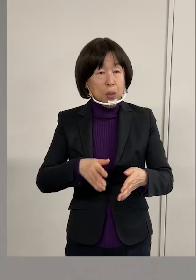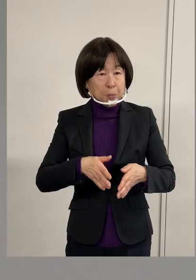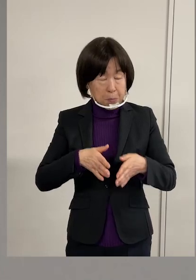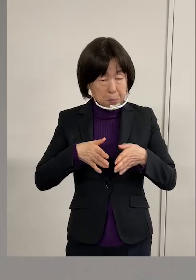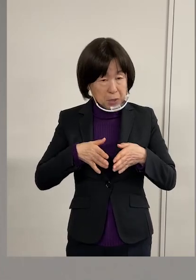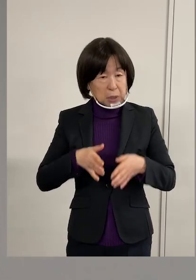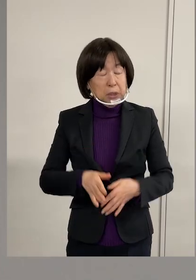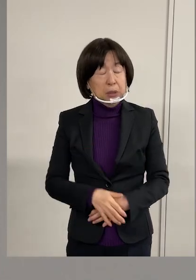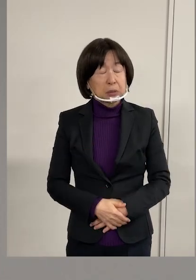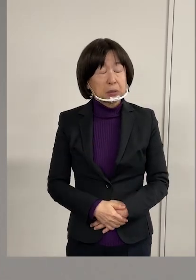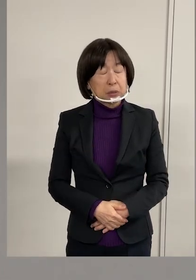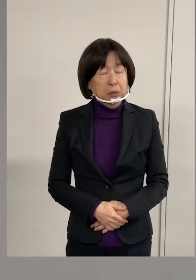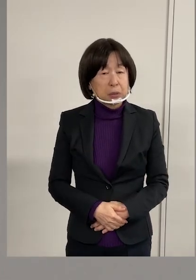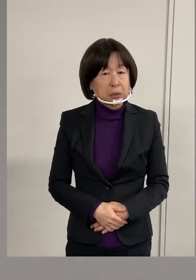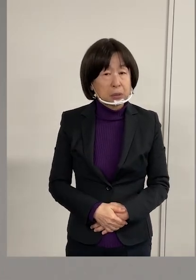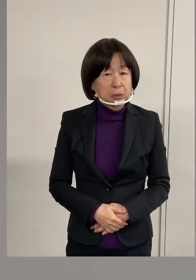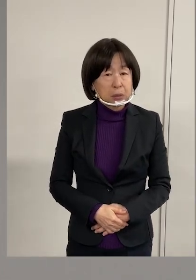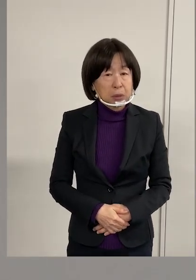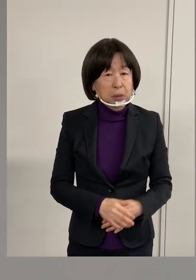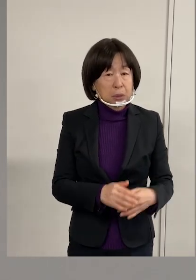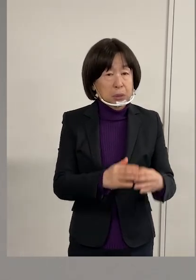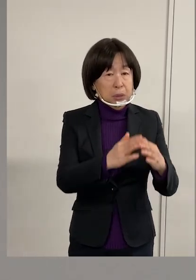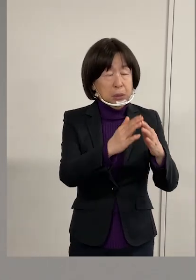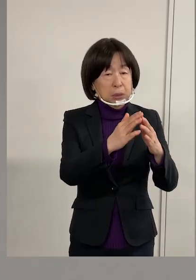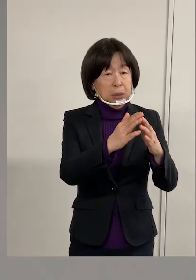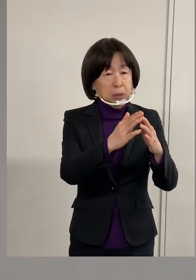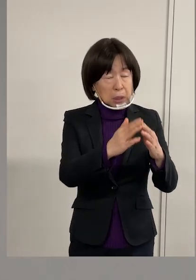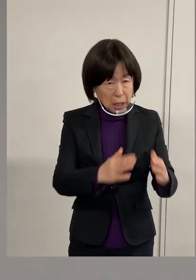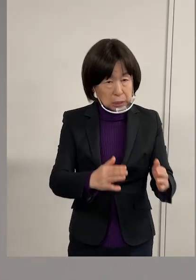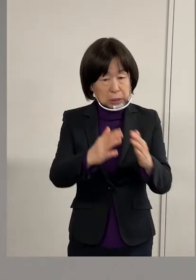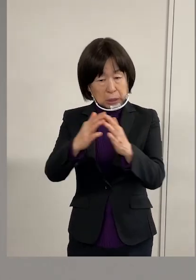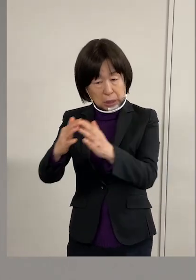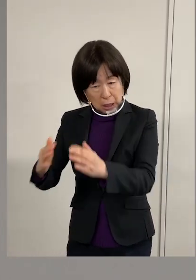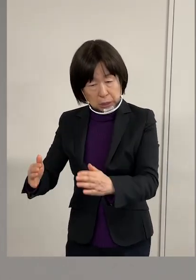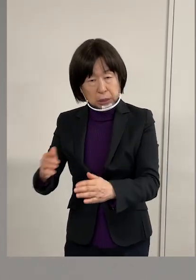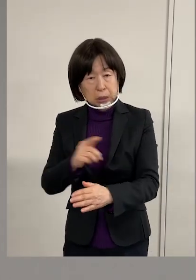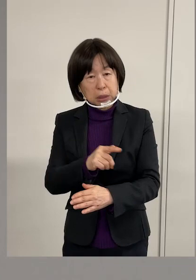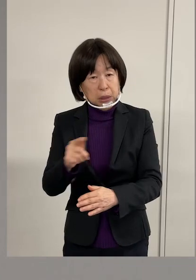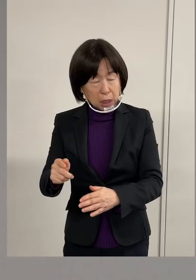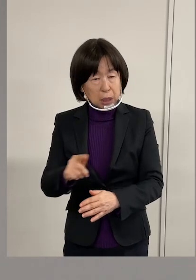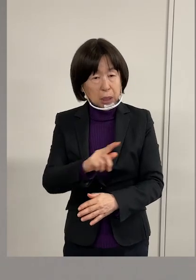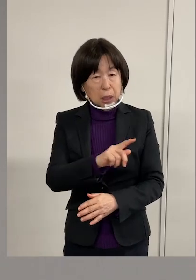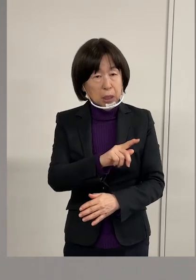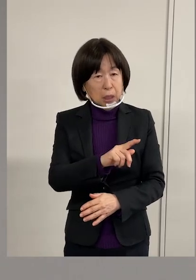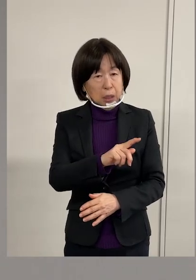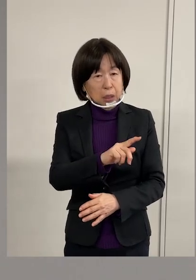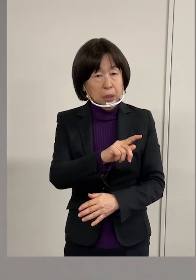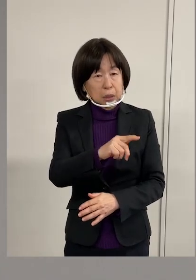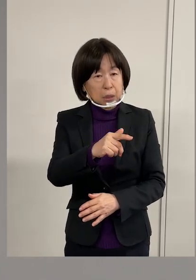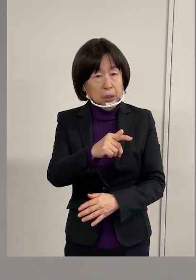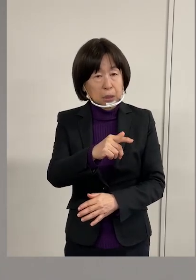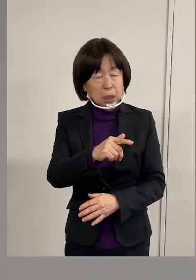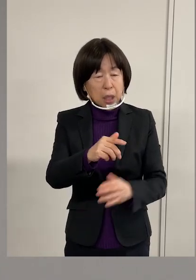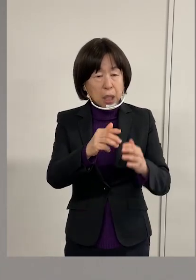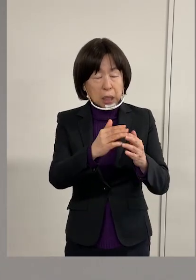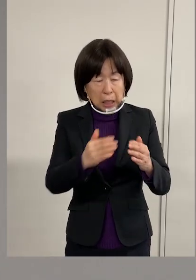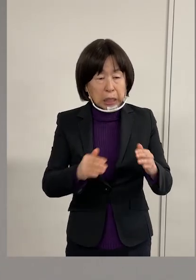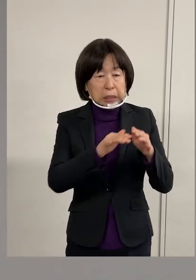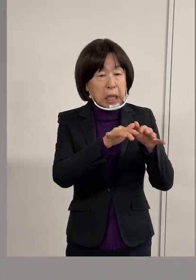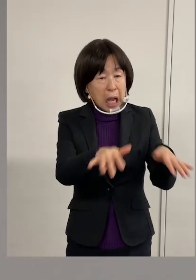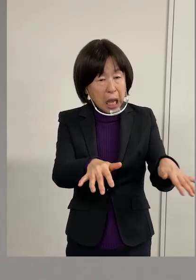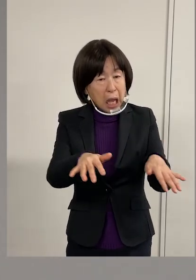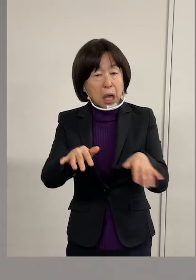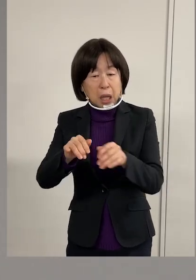ども、それぞれの会派でいろんな意見がありますので、それぞれの会派からご意見を聞こうということにしています。